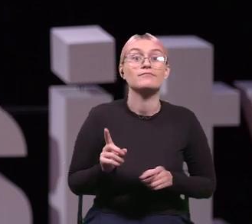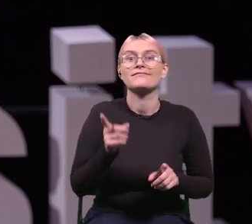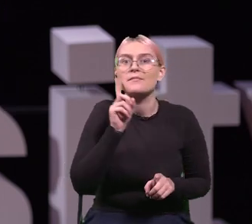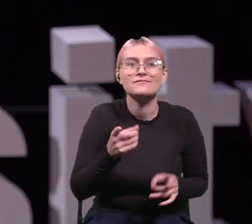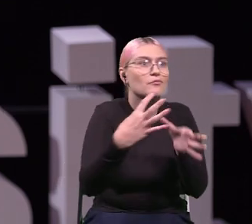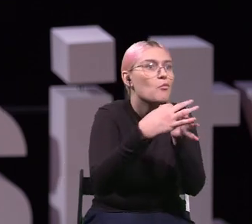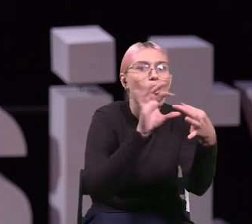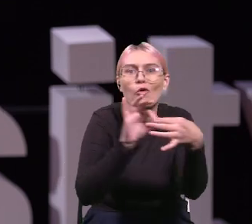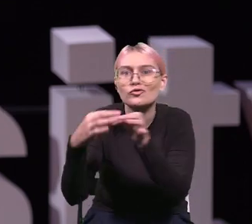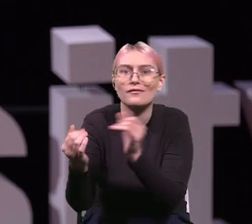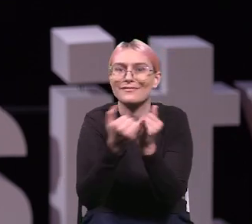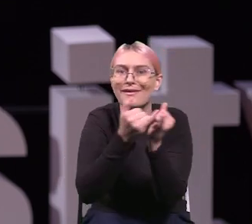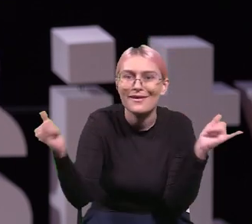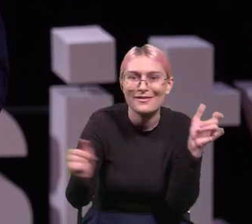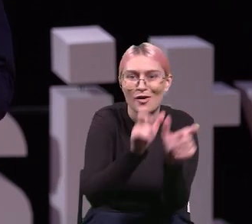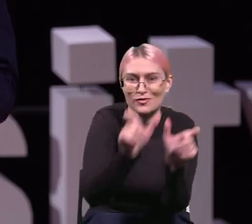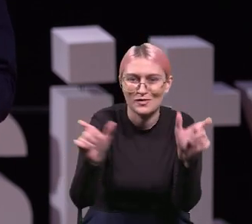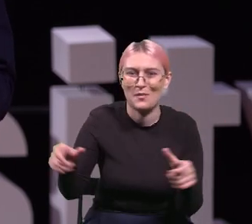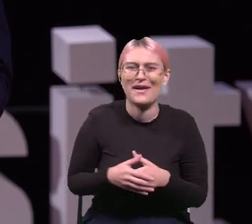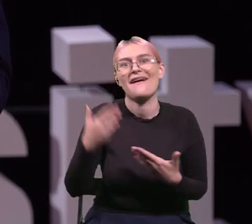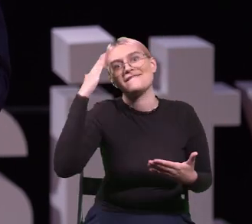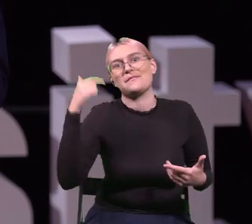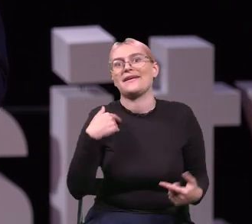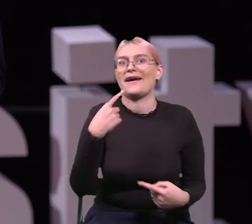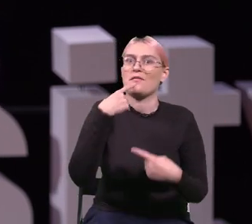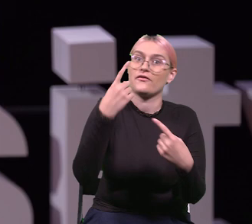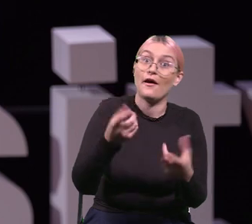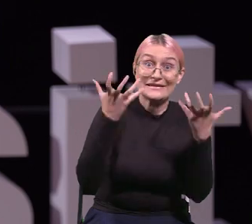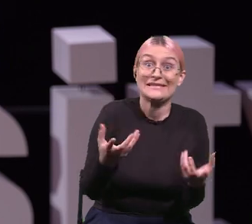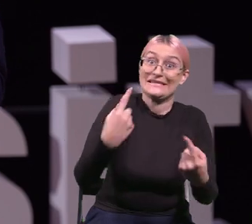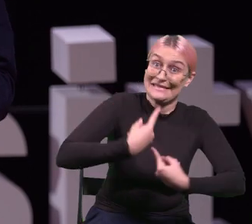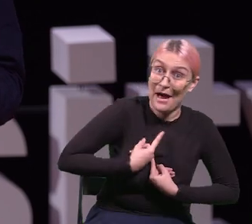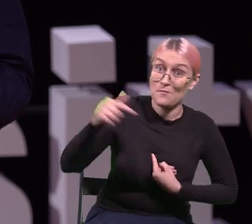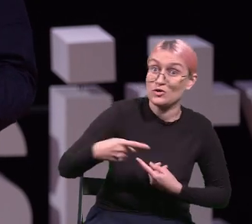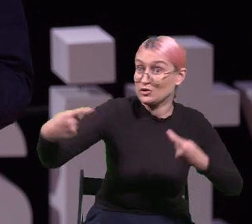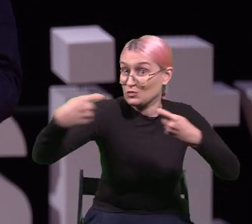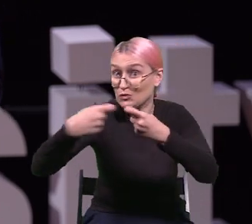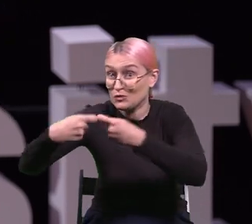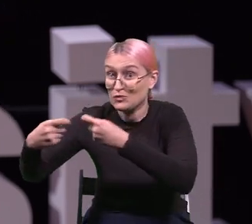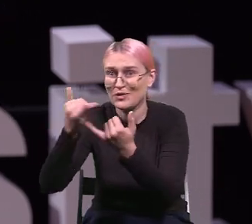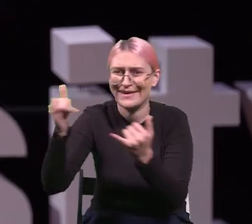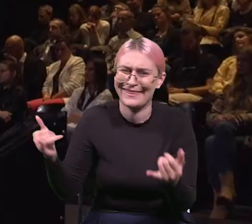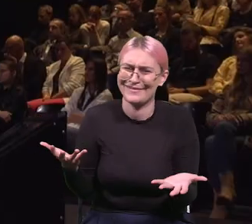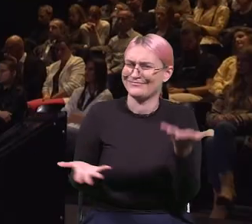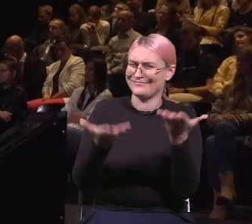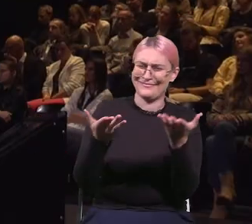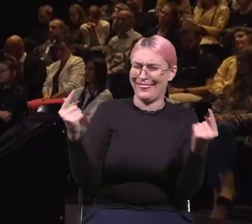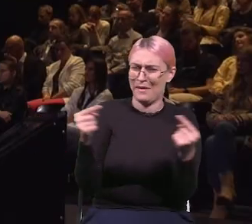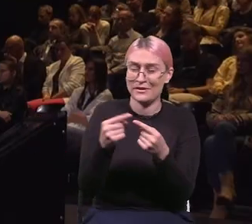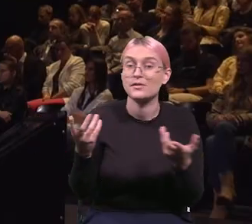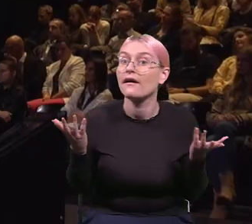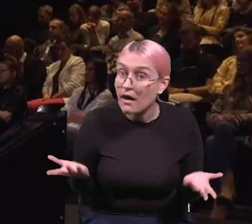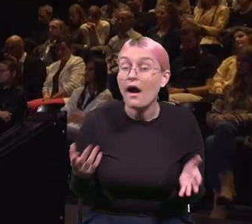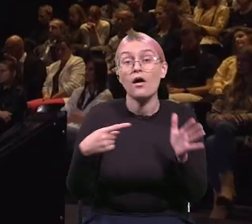że jeśli będziemy wypracowywać wspólne reguły czegoś, co długu czy zobowiązania, które wysyła nas w przyszłość, pozwala